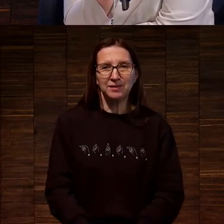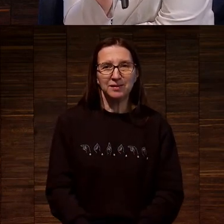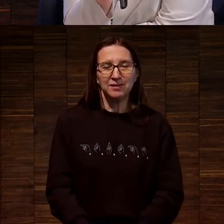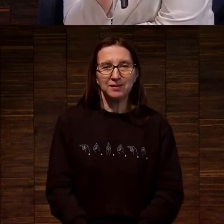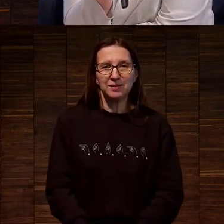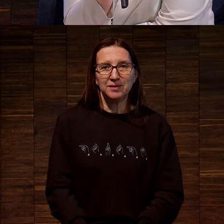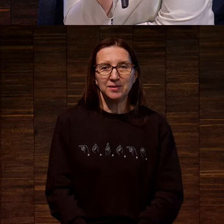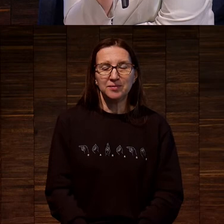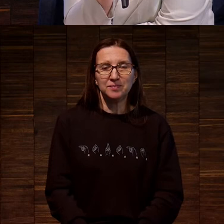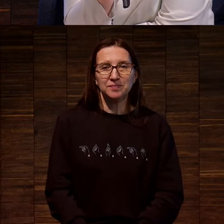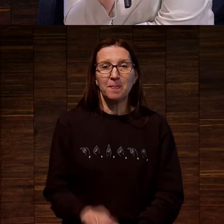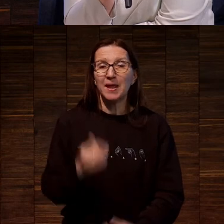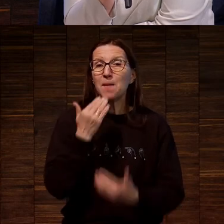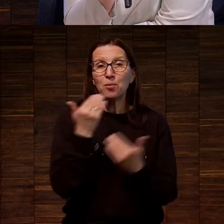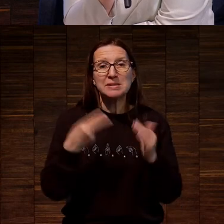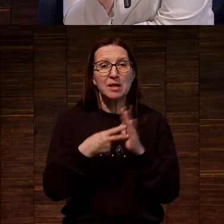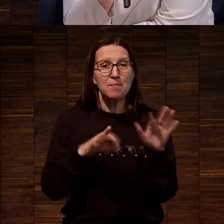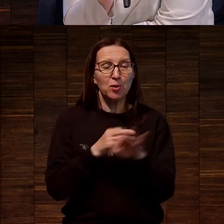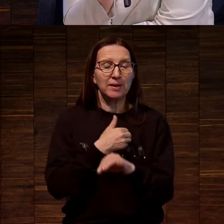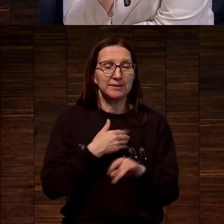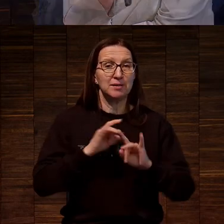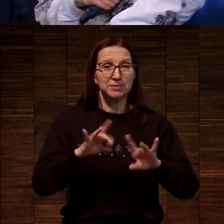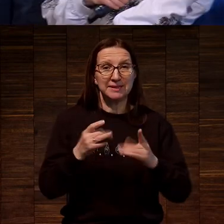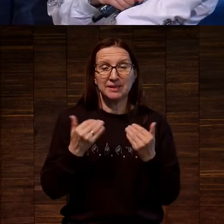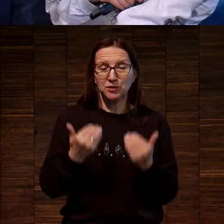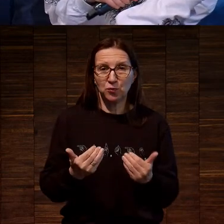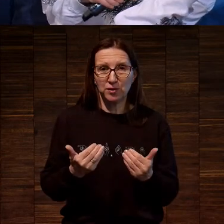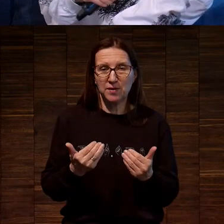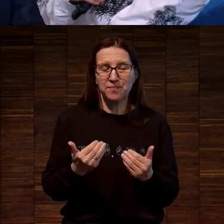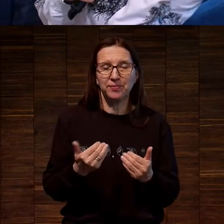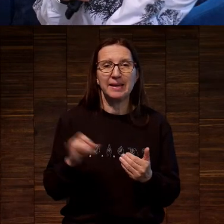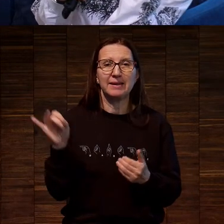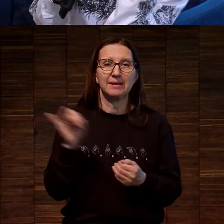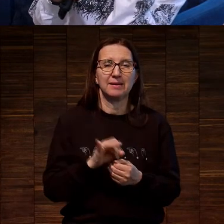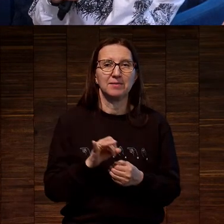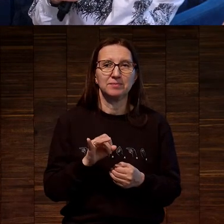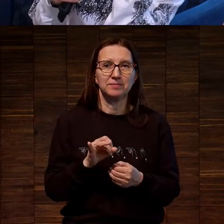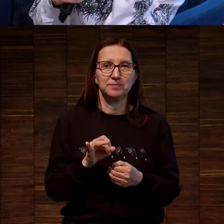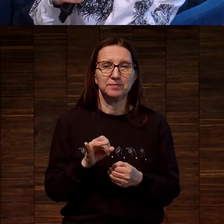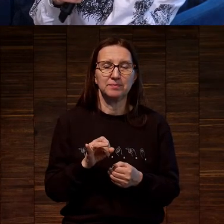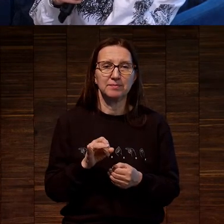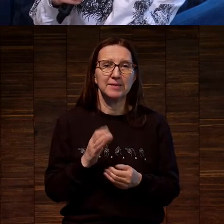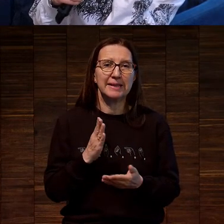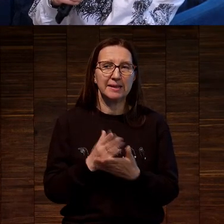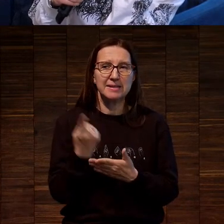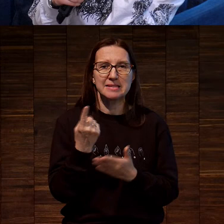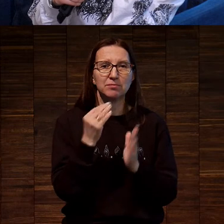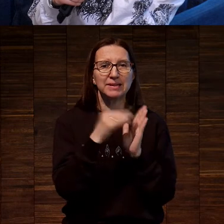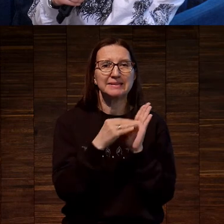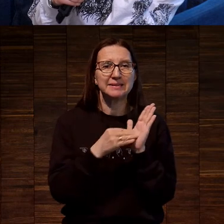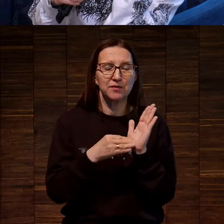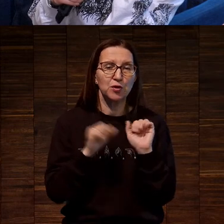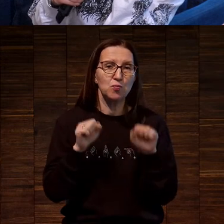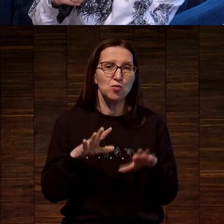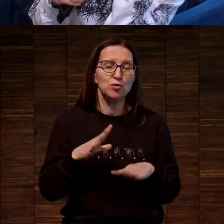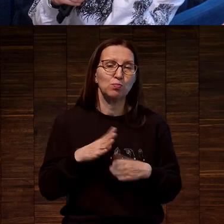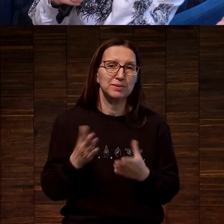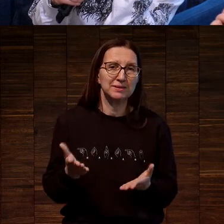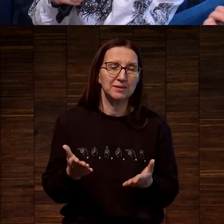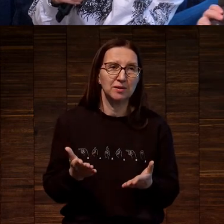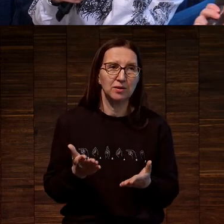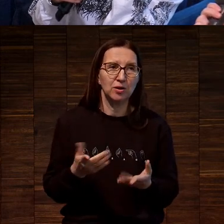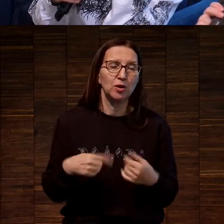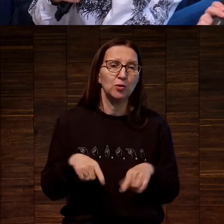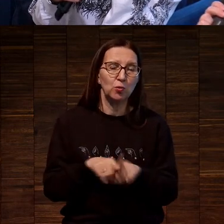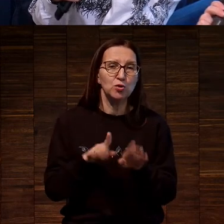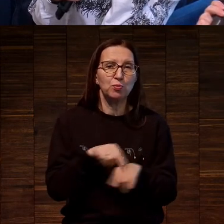Так, это последний проект, про который мы хотели сегодня рассказать. Да, и вот здесь некоторые цифры, которые, может быть,